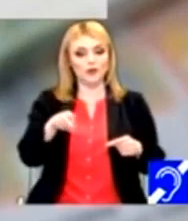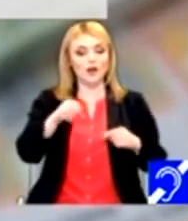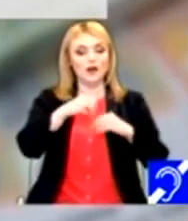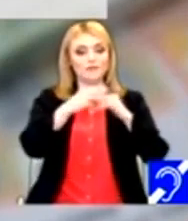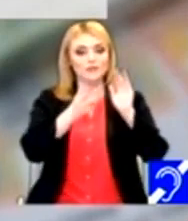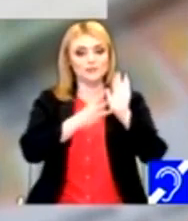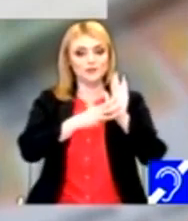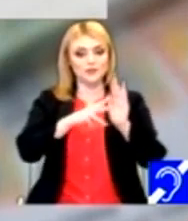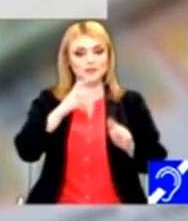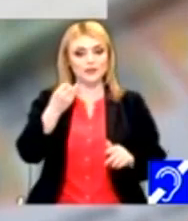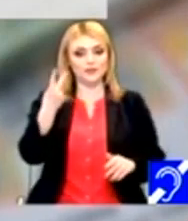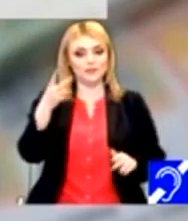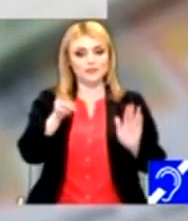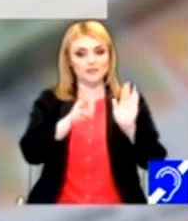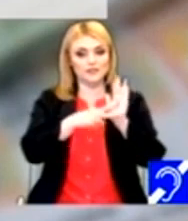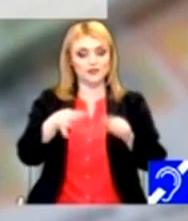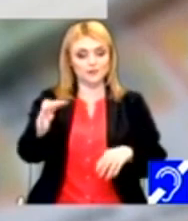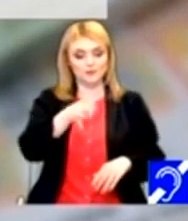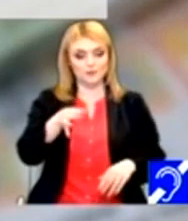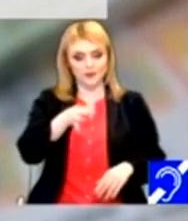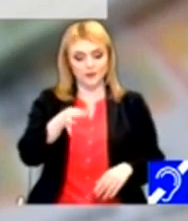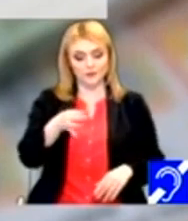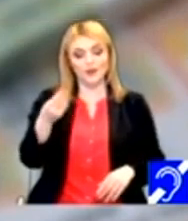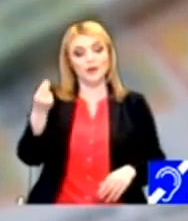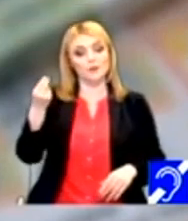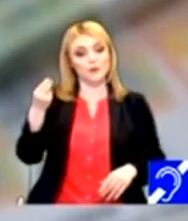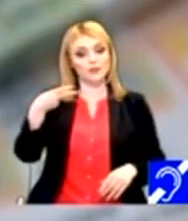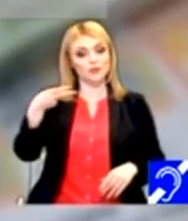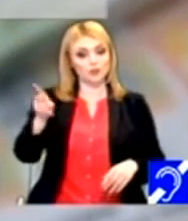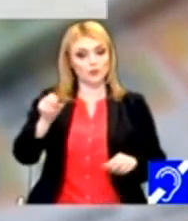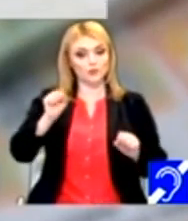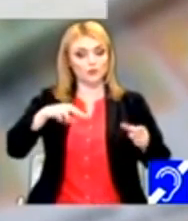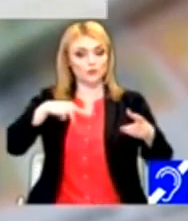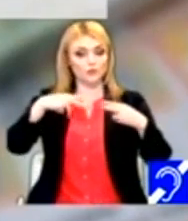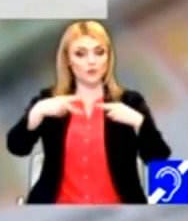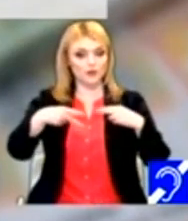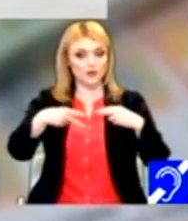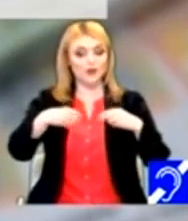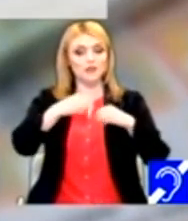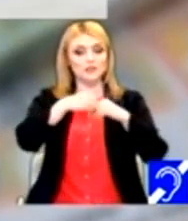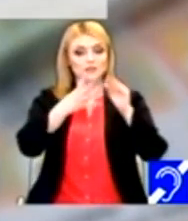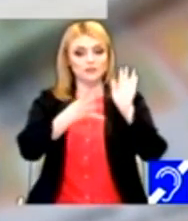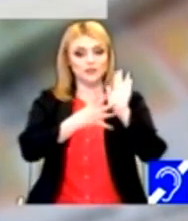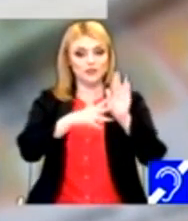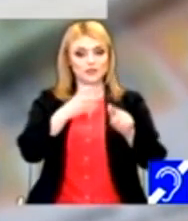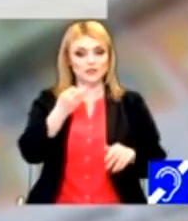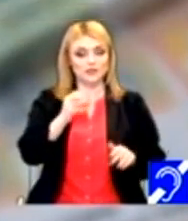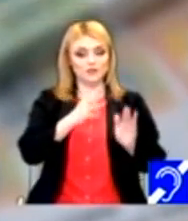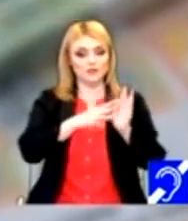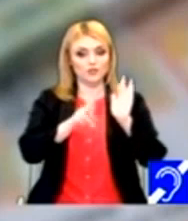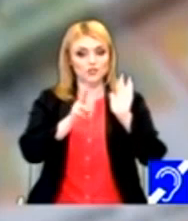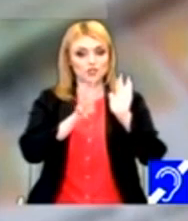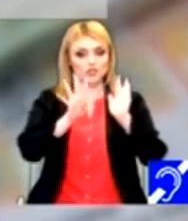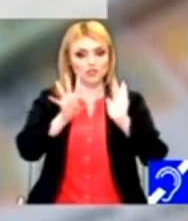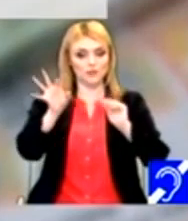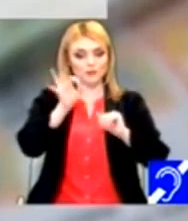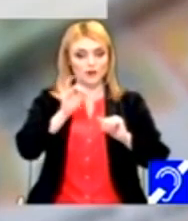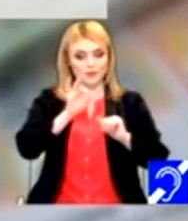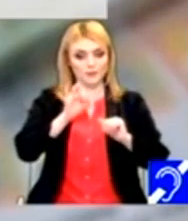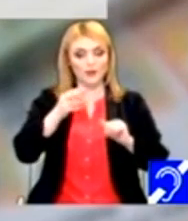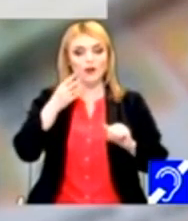În lupta cu noul coronavirus, numărul unic de urgență 112 este mereu în prima linie zi și noapte. Operatorii sunt cei care